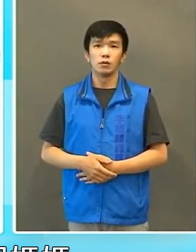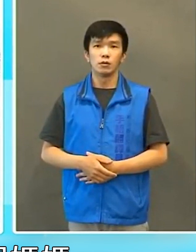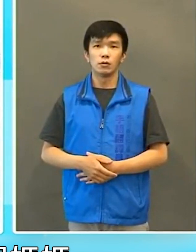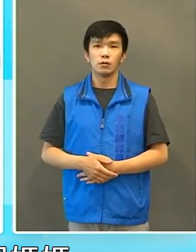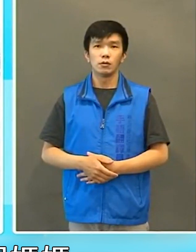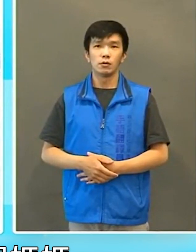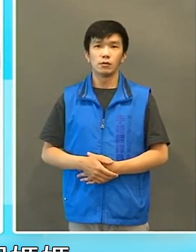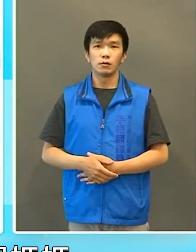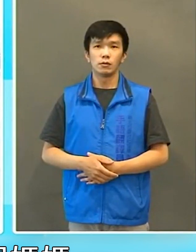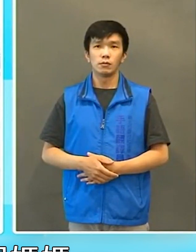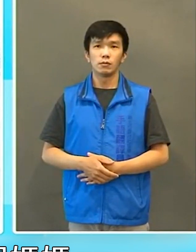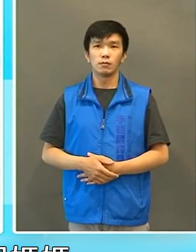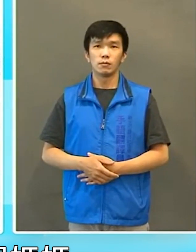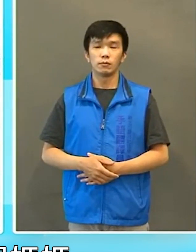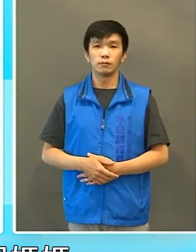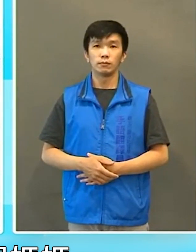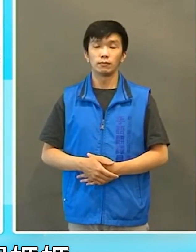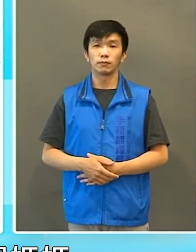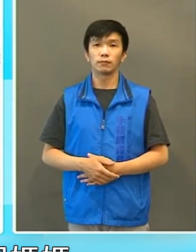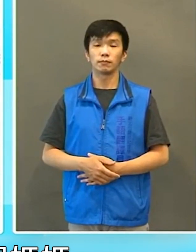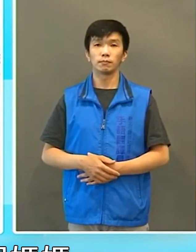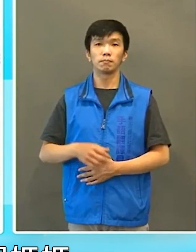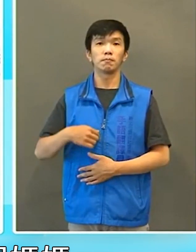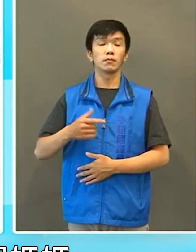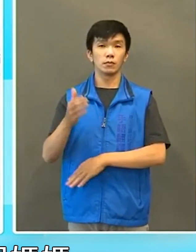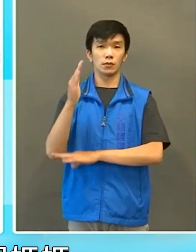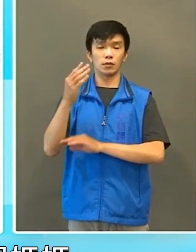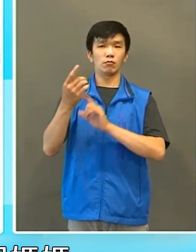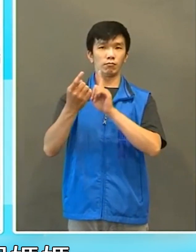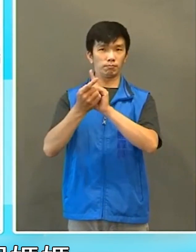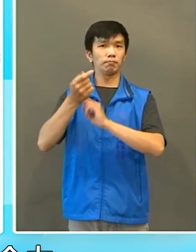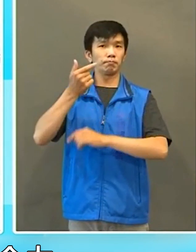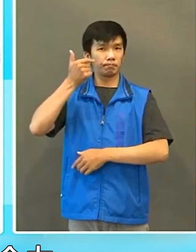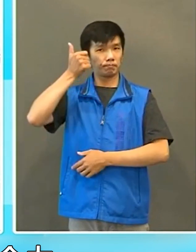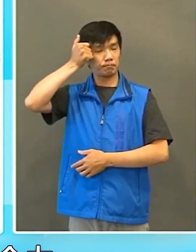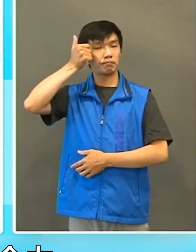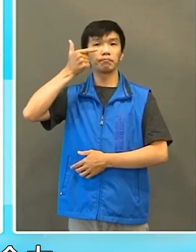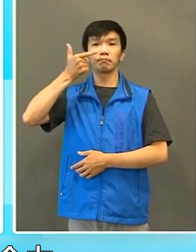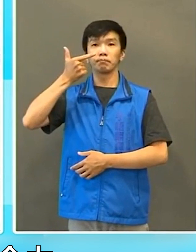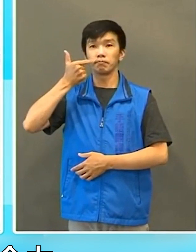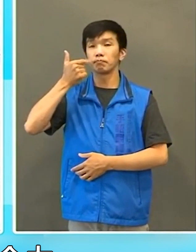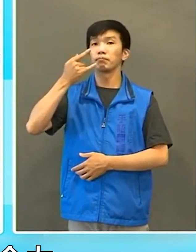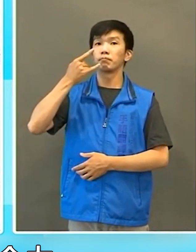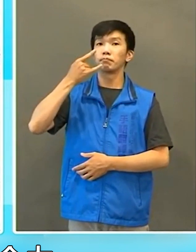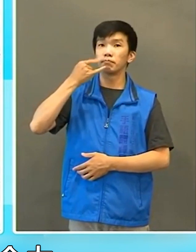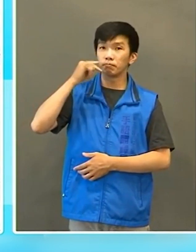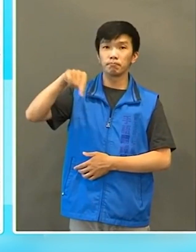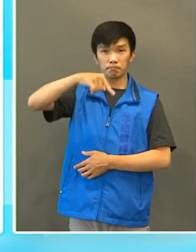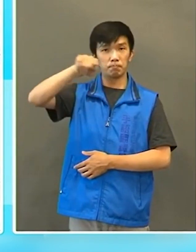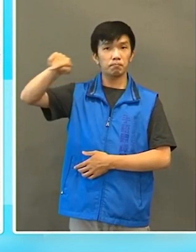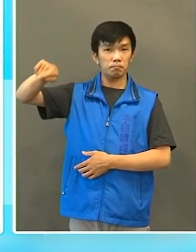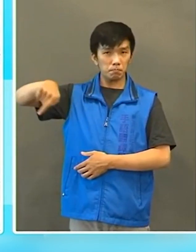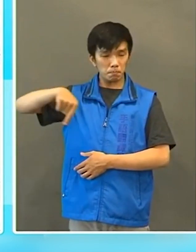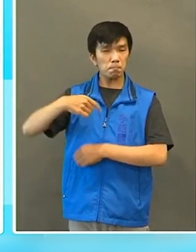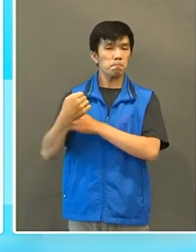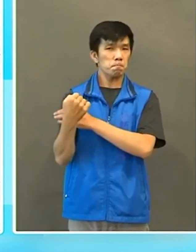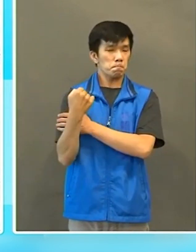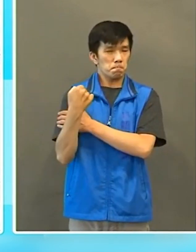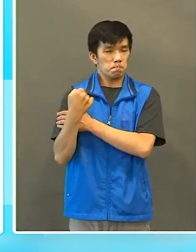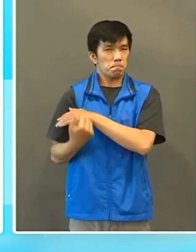我们对恩恩爸爸跟妈妈一家人，我们会尽全力来给予关